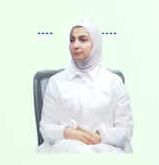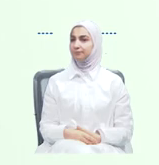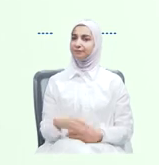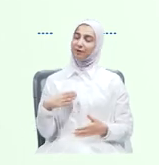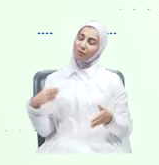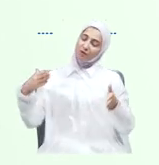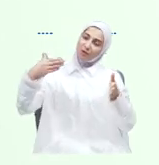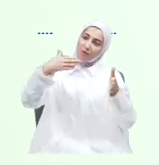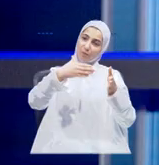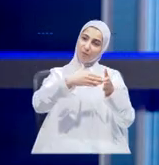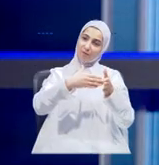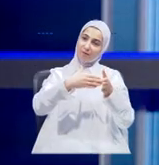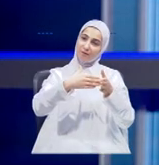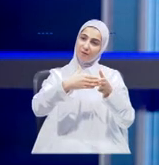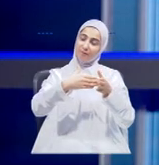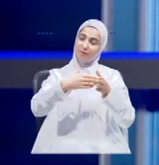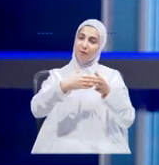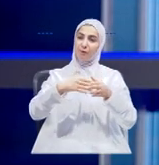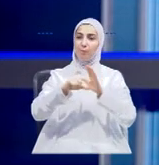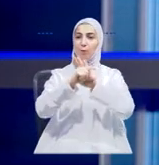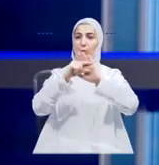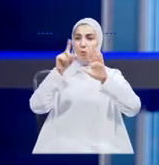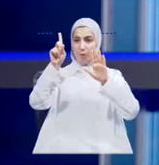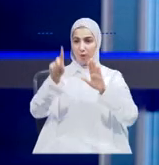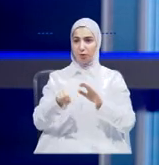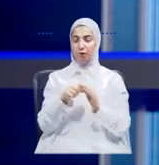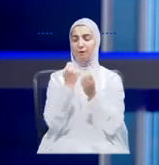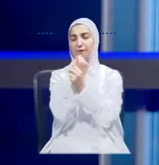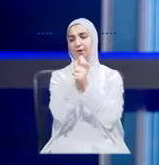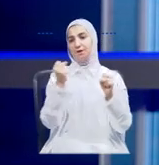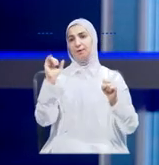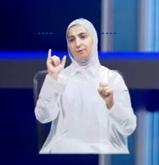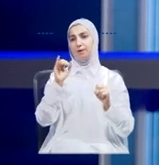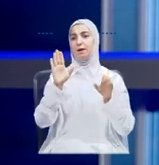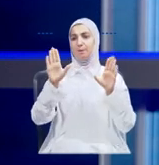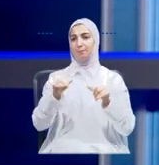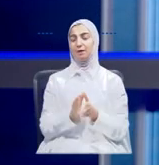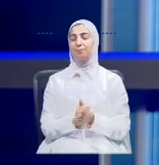وهنا أعزائي الطلبة انتهت رحلتنا في النهضة العربية وما بها من